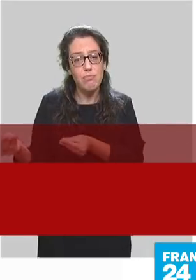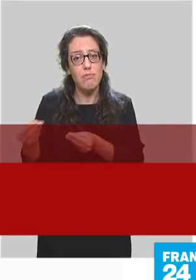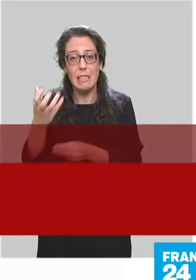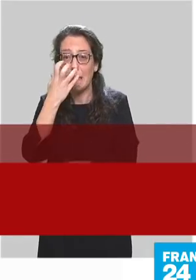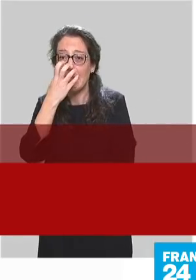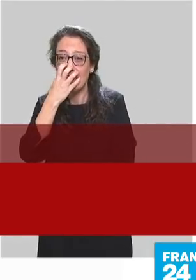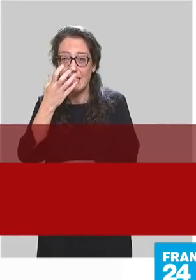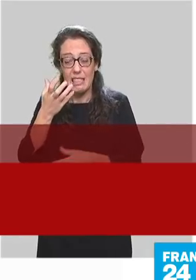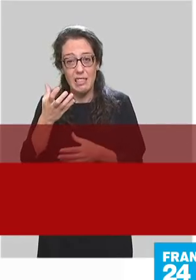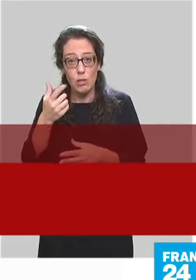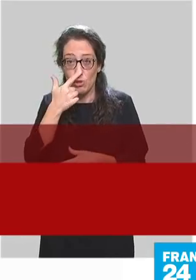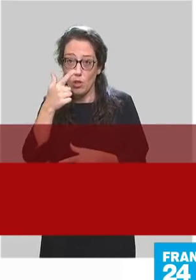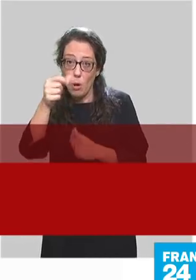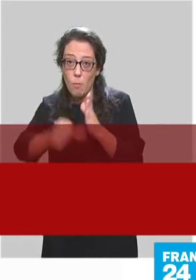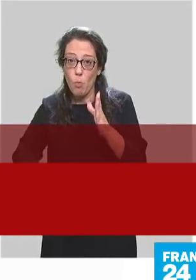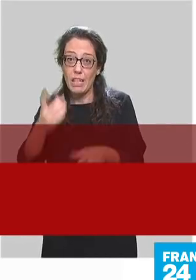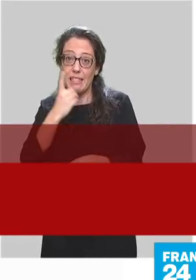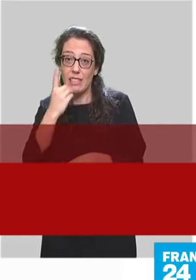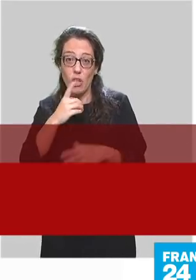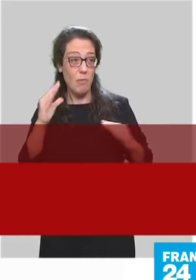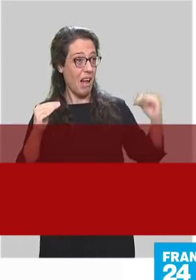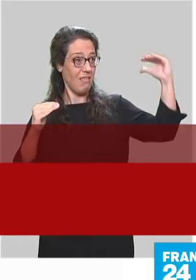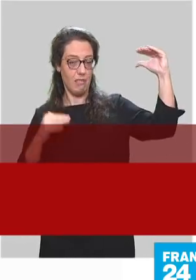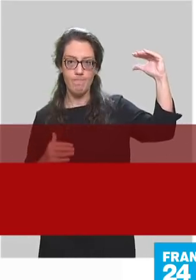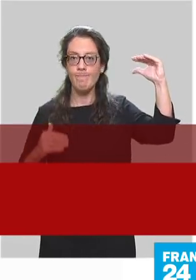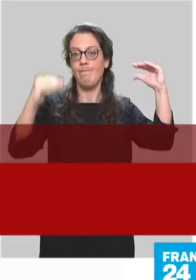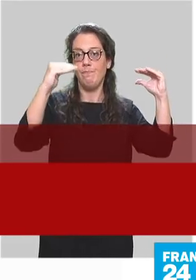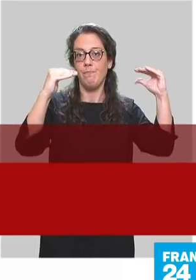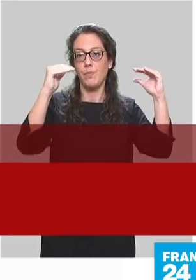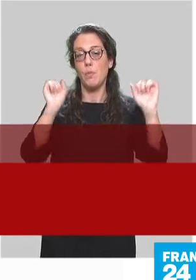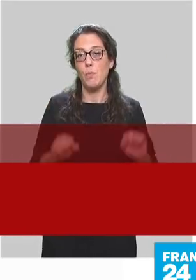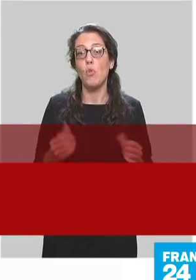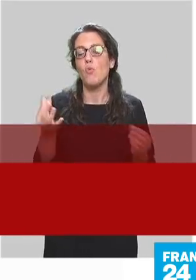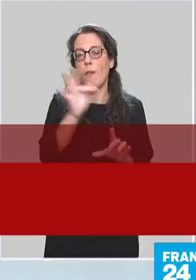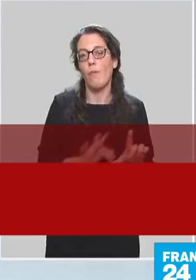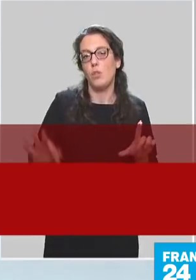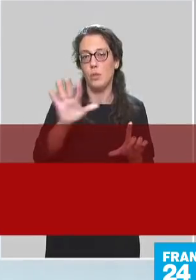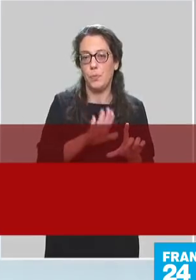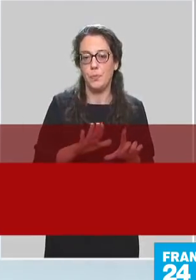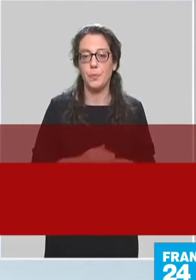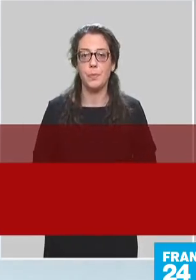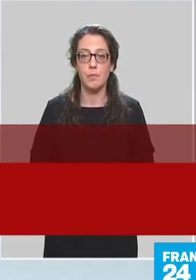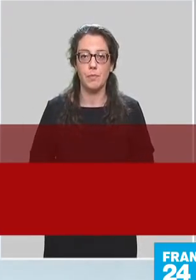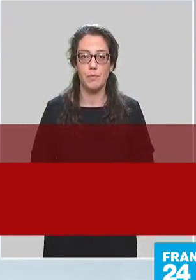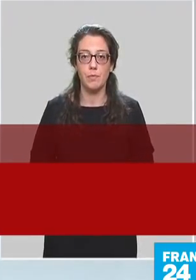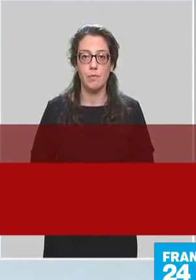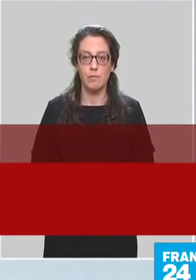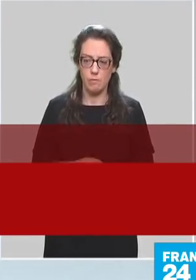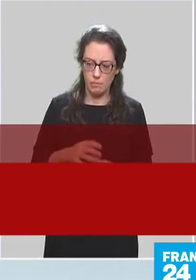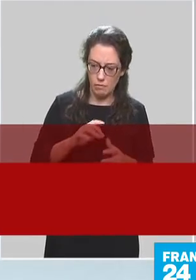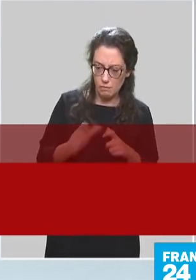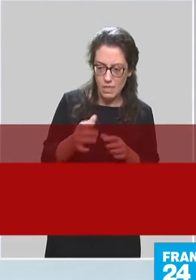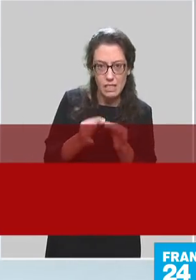début décembre, donc la semaine prochaine, en France métropolitaine. L'impact sanitaire est réel,